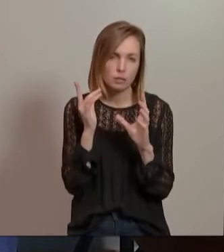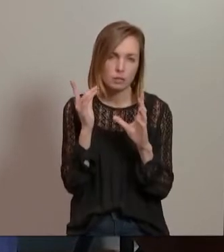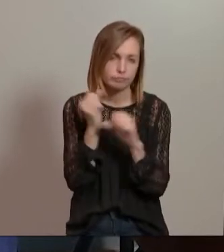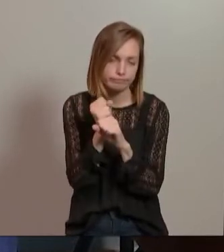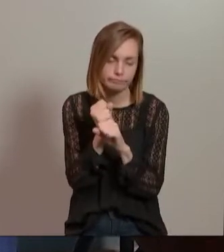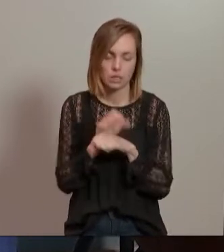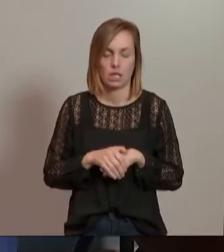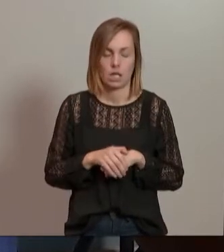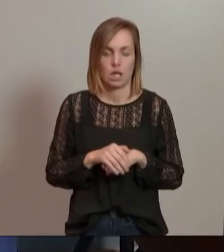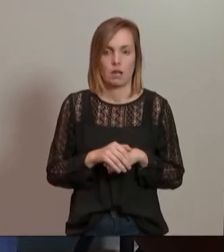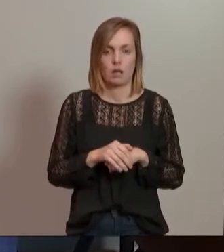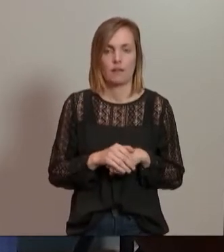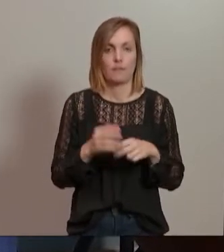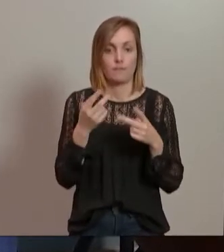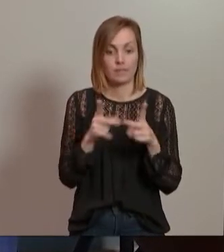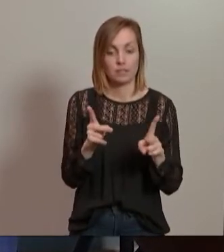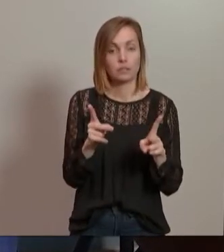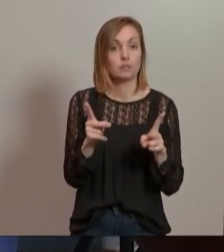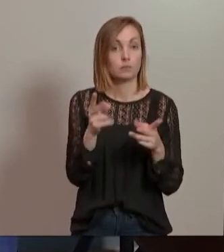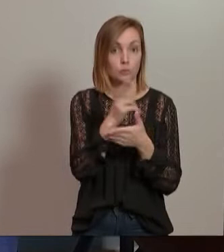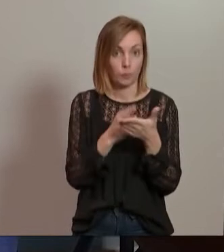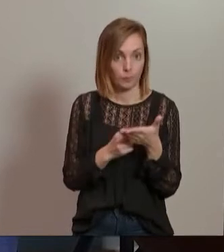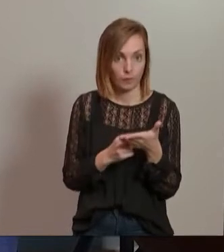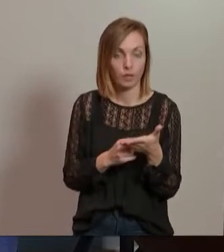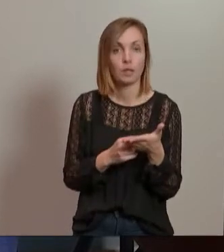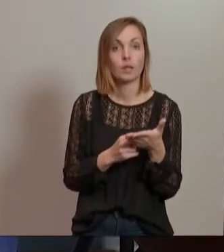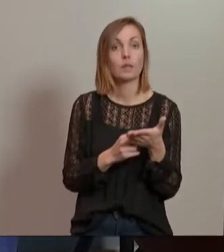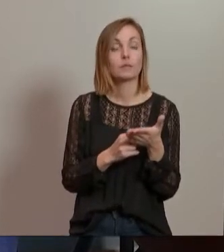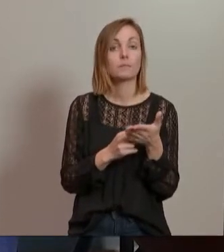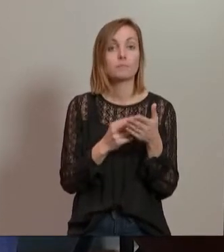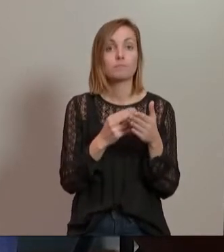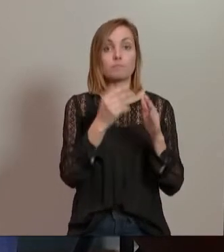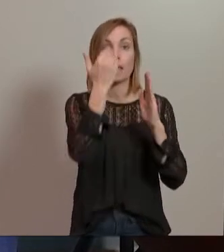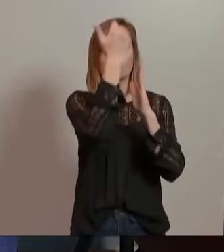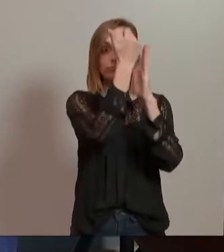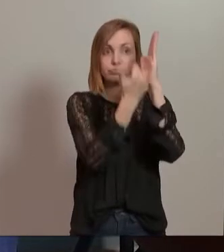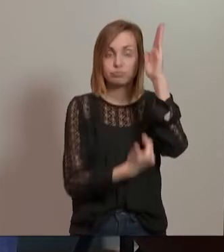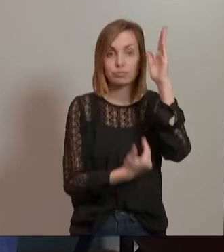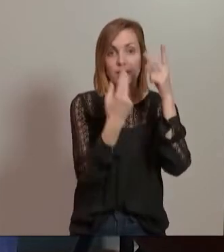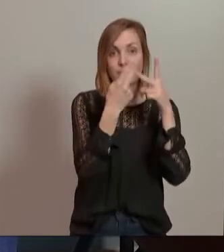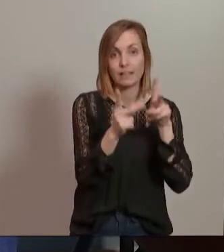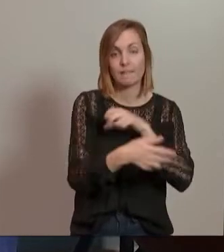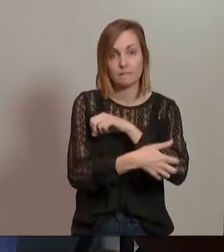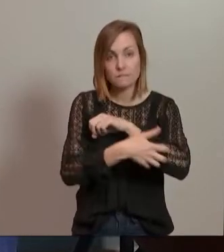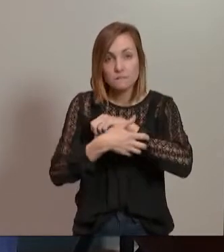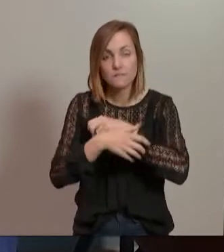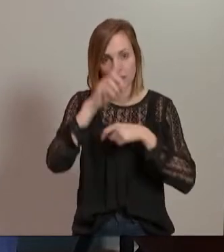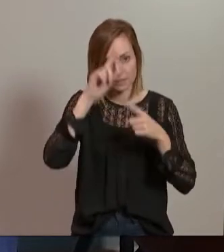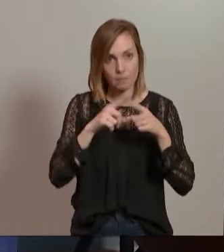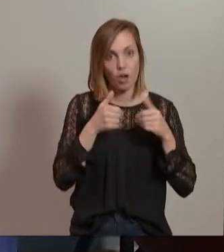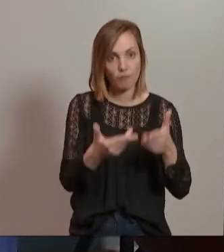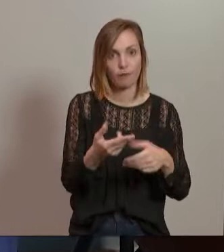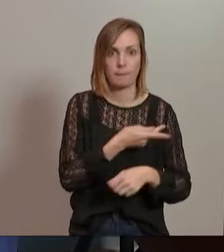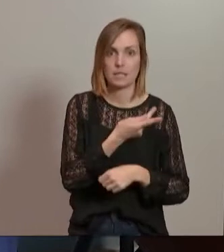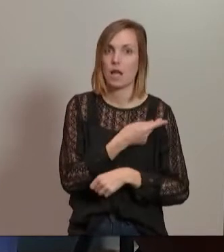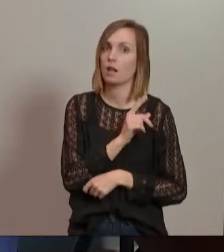la ville de Rosé n'est pas classée dans les villes les plus défavorisées en matière d'offres